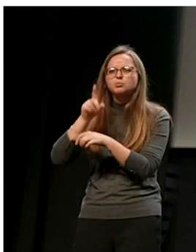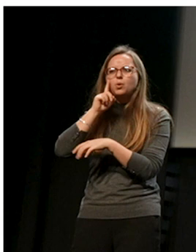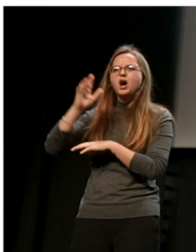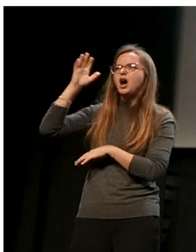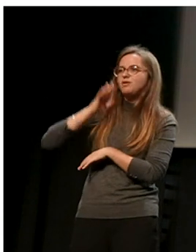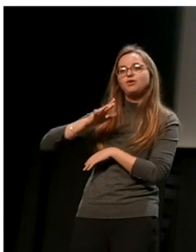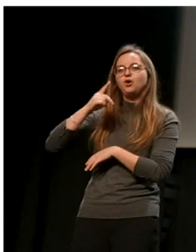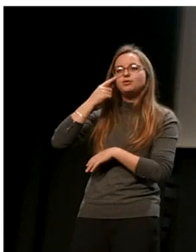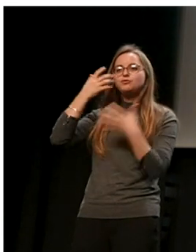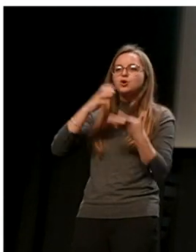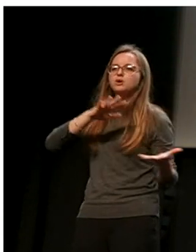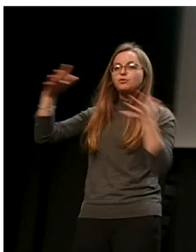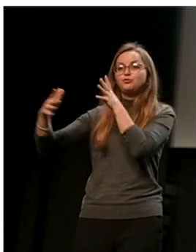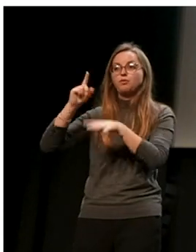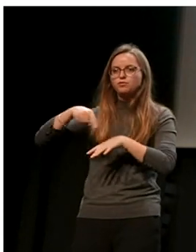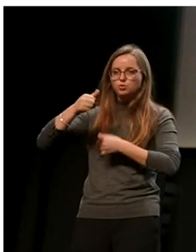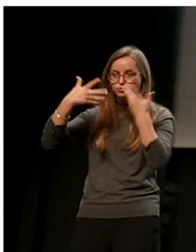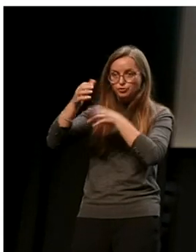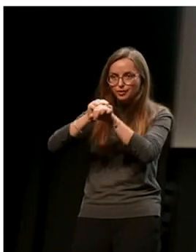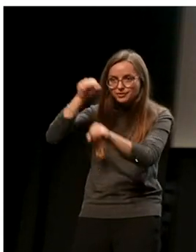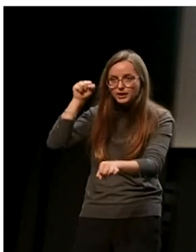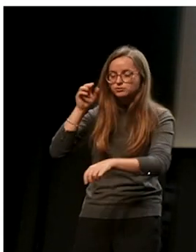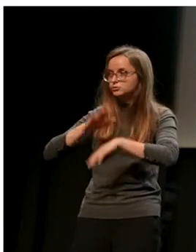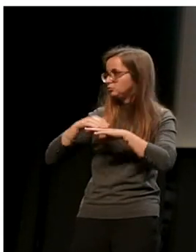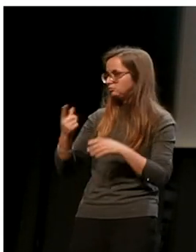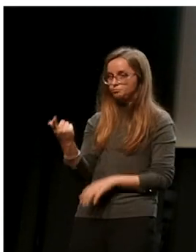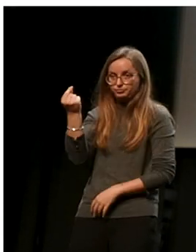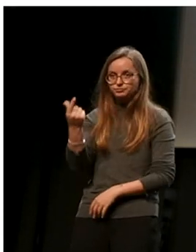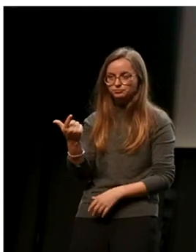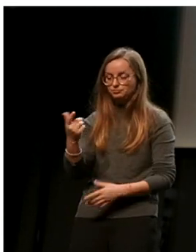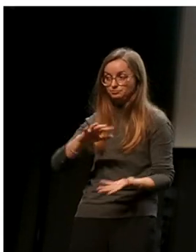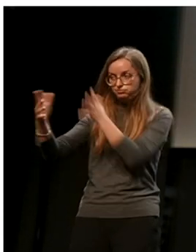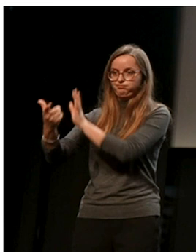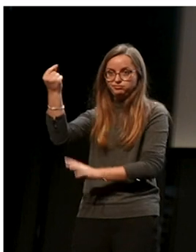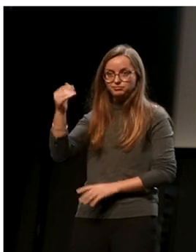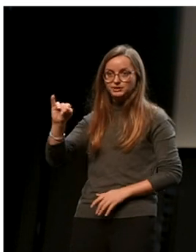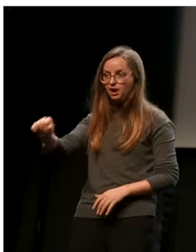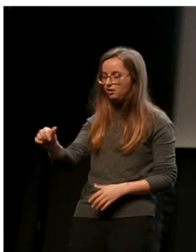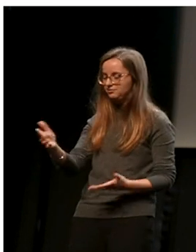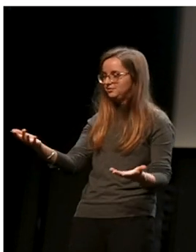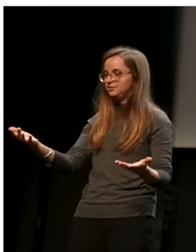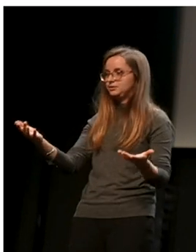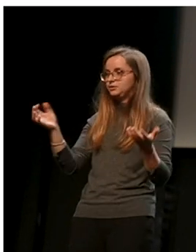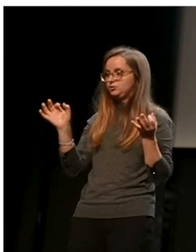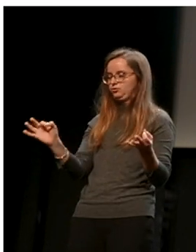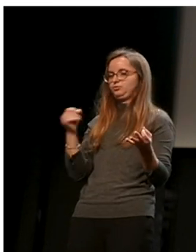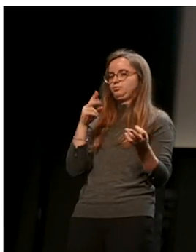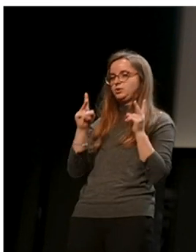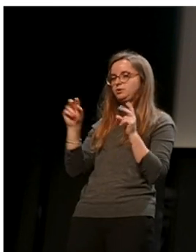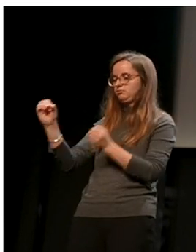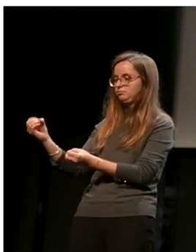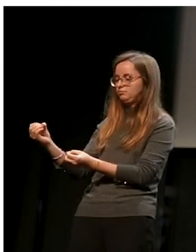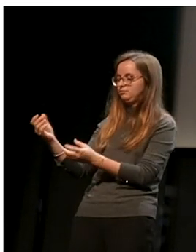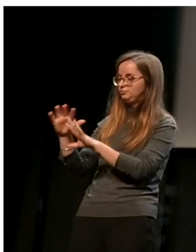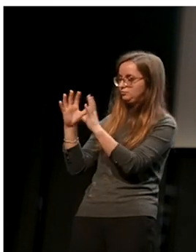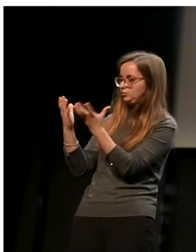de siècles, parfois. Là, elle est violente et rapide. Mais est-ce que cette réaction qu'on peut avoir,